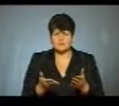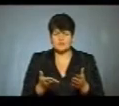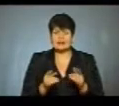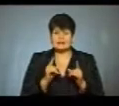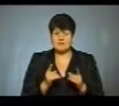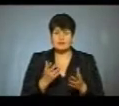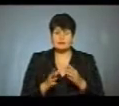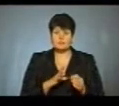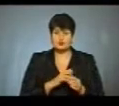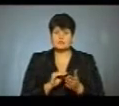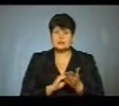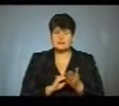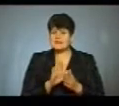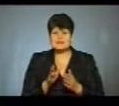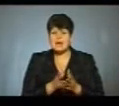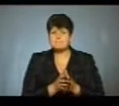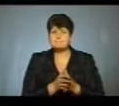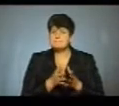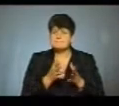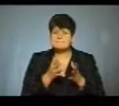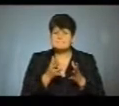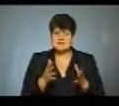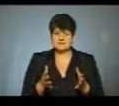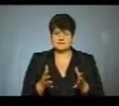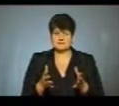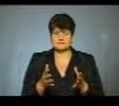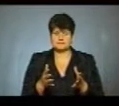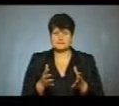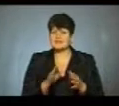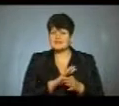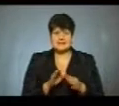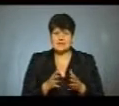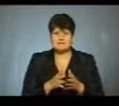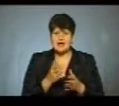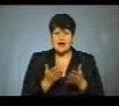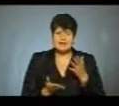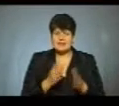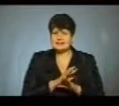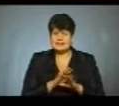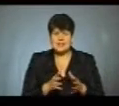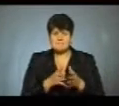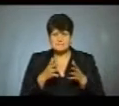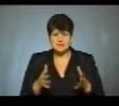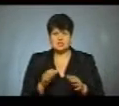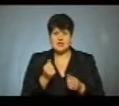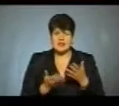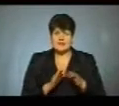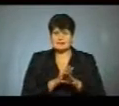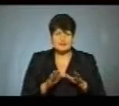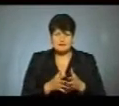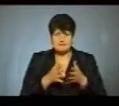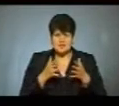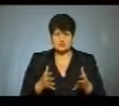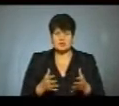було сказано, що не більше 8%... Але не більше, так? Не більше, але не більше, але не більше. Але не більше, але цього